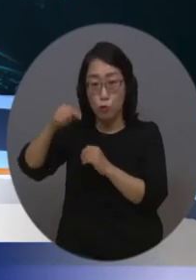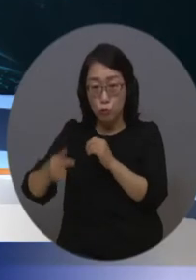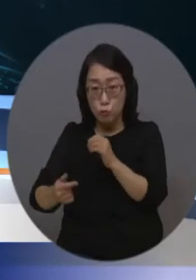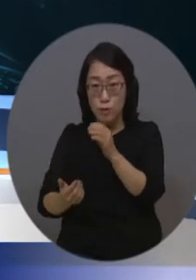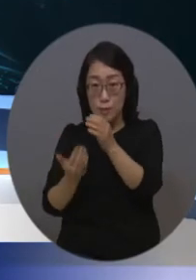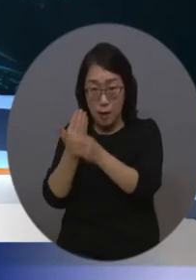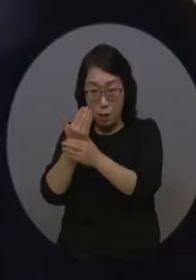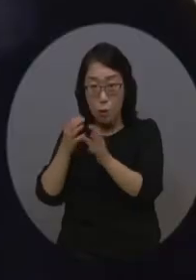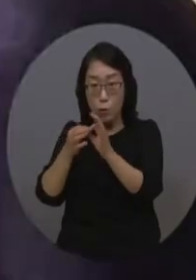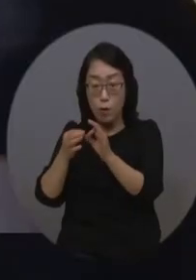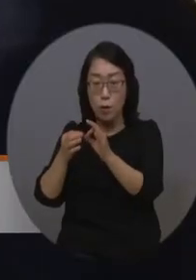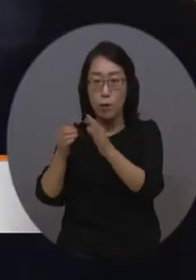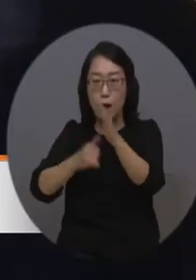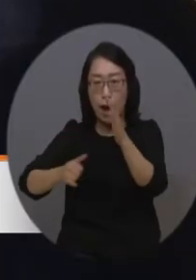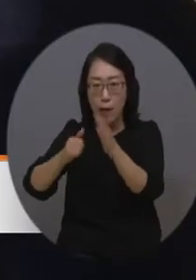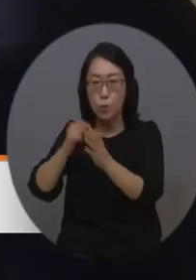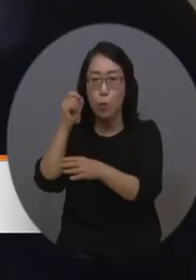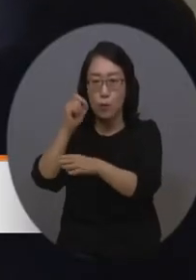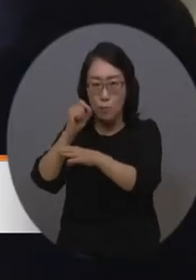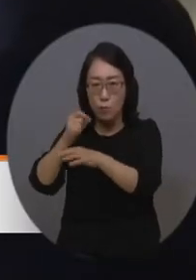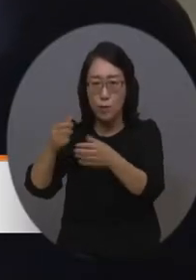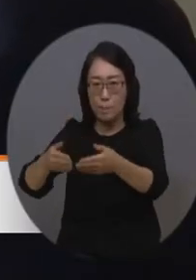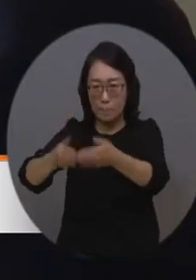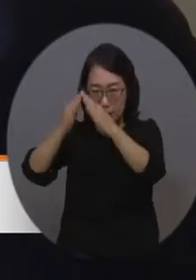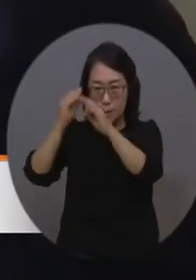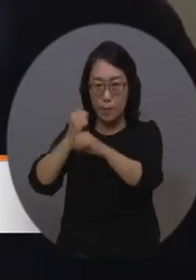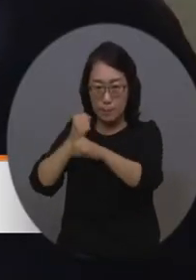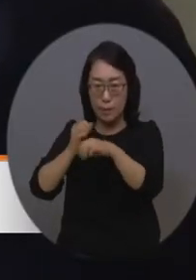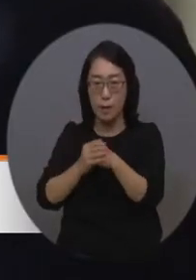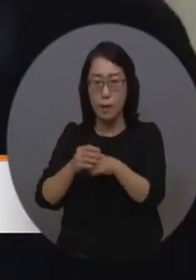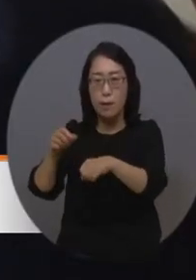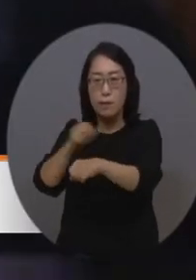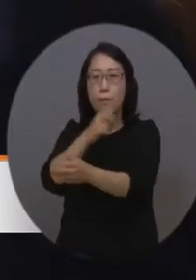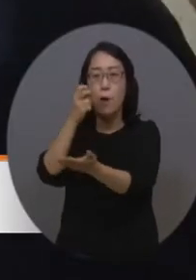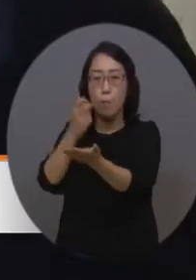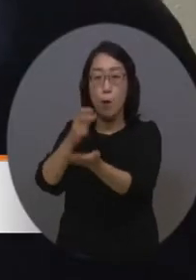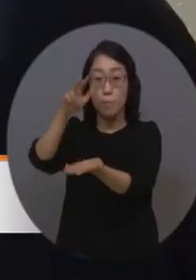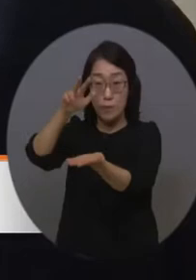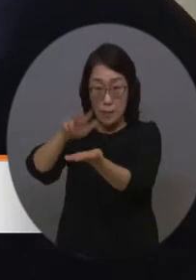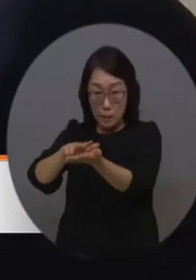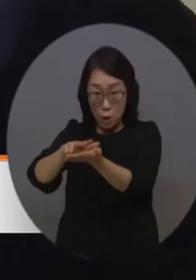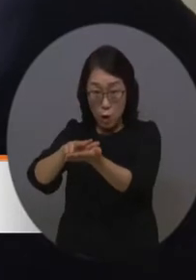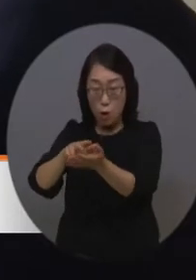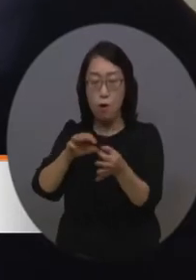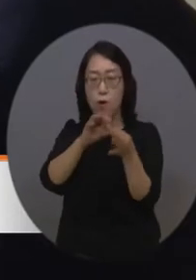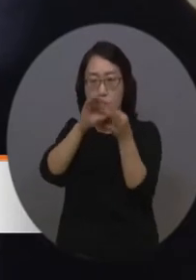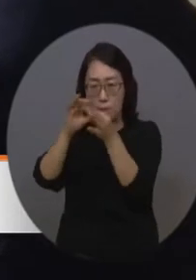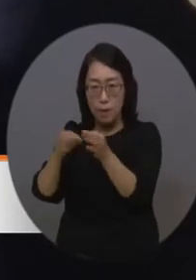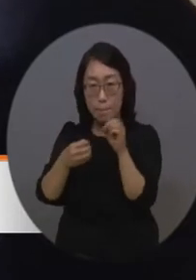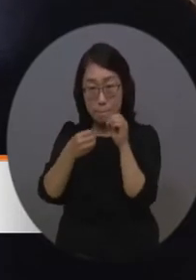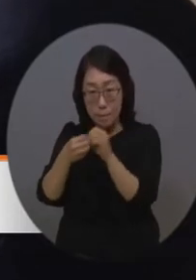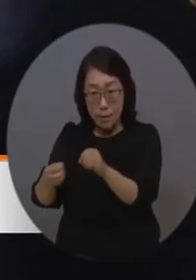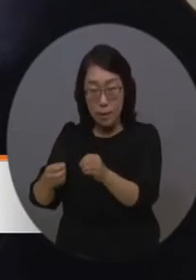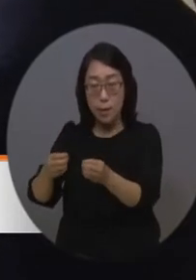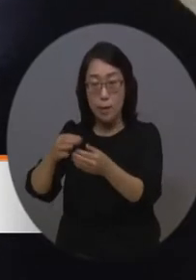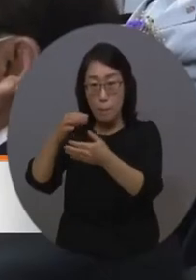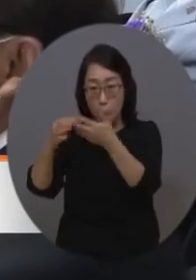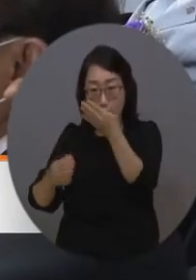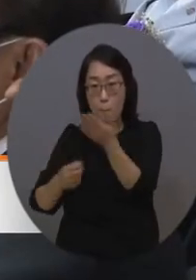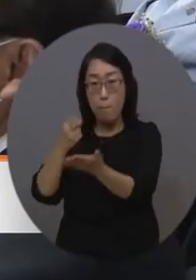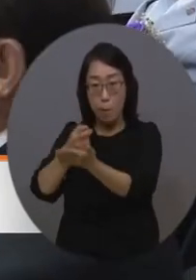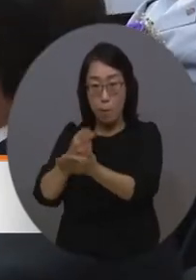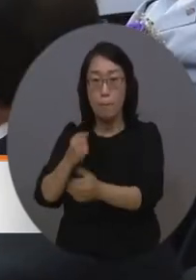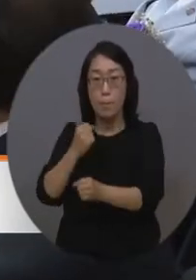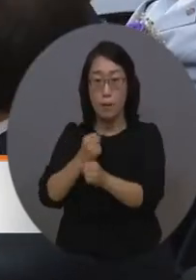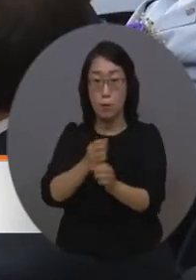가졌습니다. 여수시가 여순사건특별법 제정에 따른 신속하고 차질 없는 후속 대책 추진을 위해